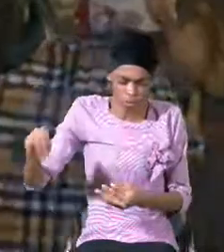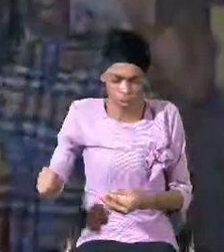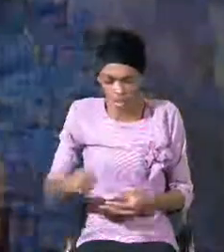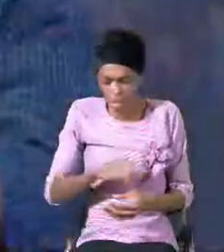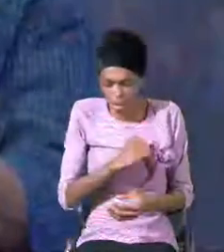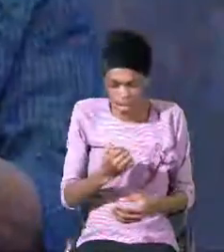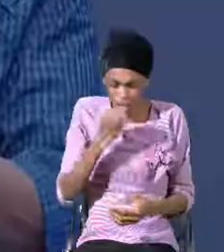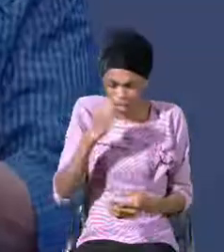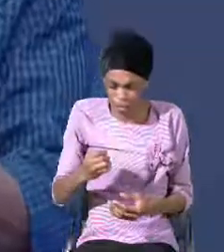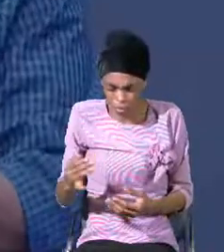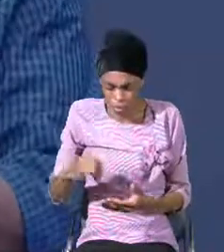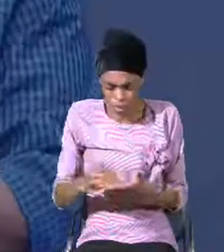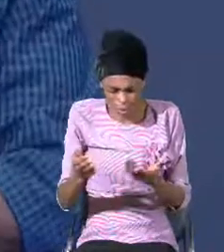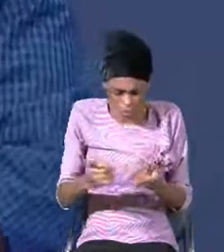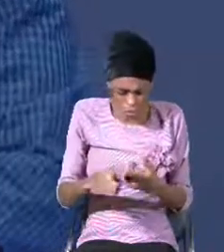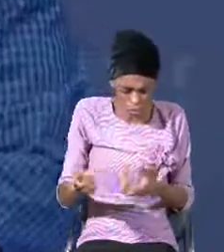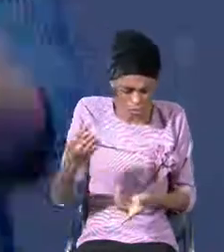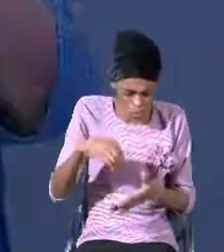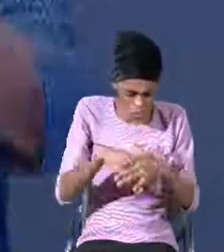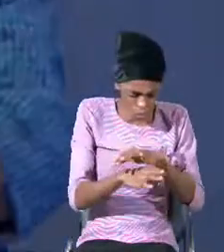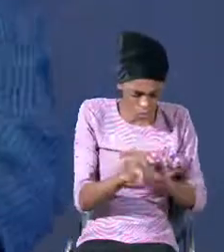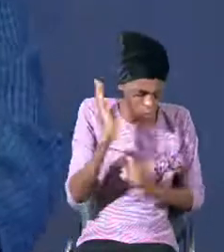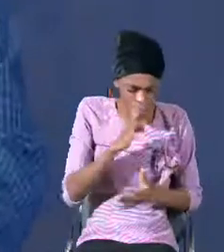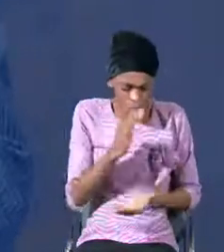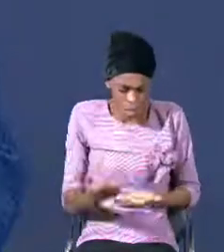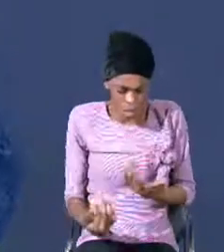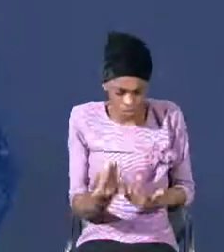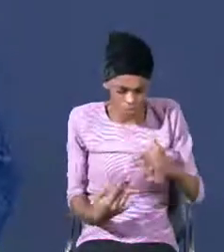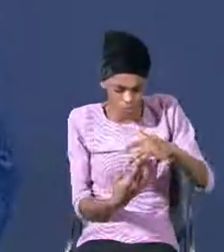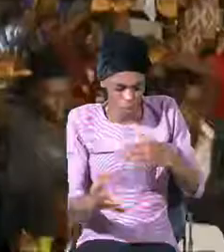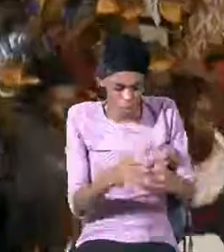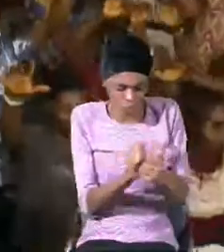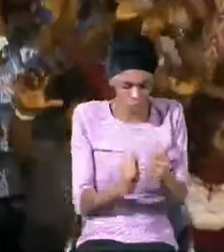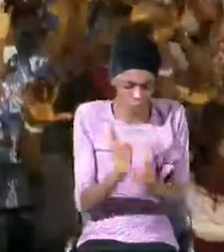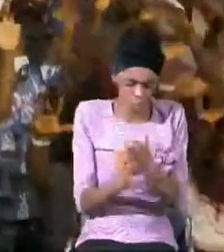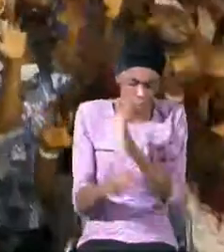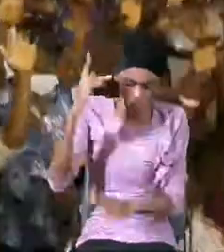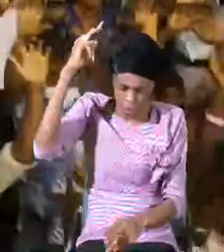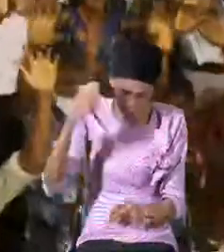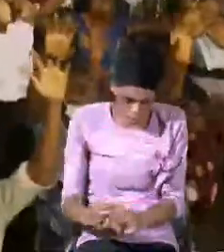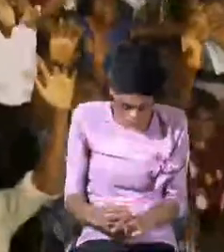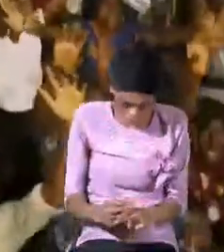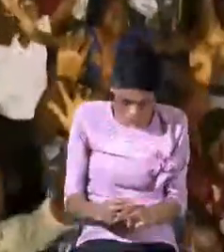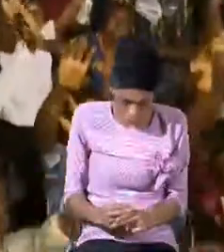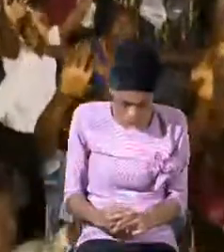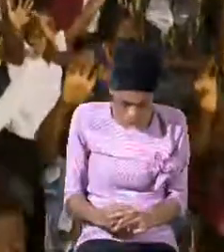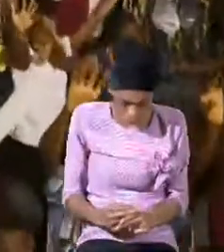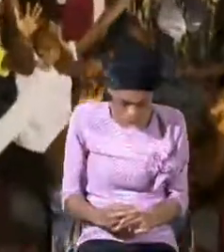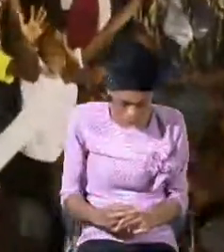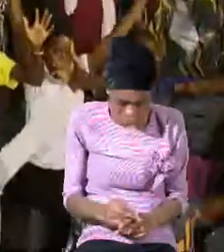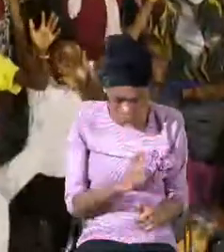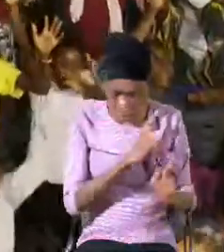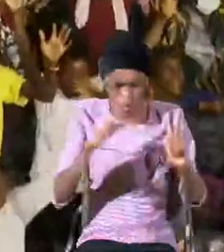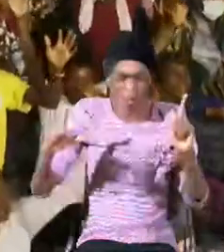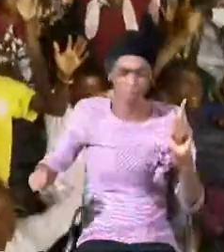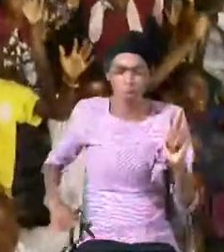Toute chose machiavélique qui va vouloir venir, soit consumé au nom de Jésus.